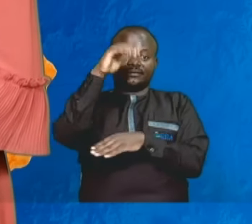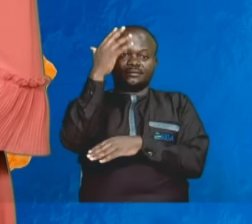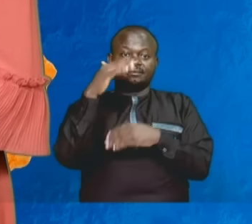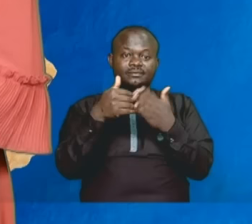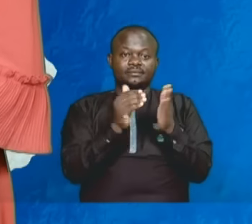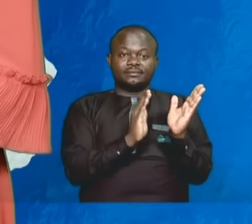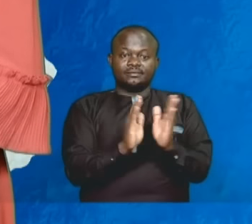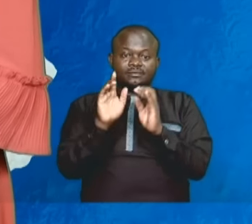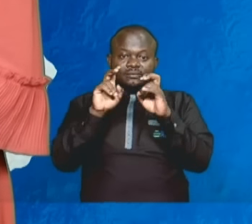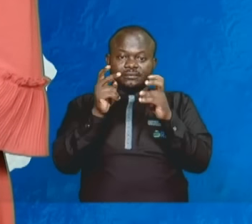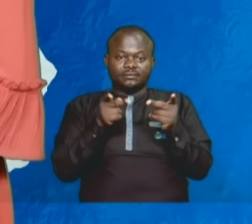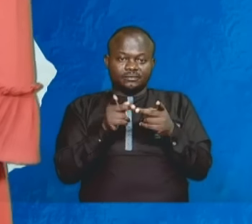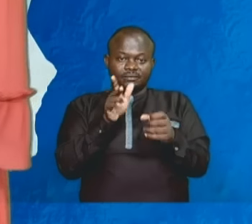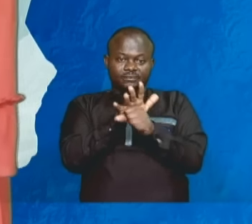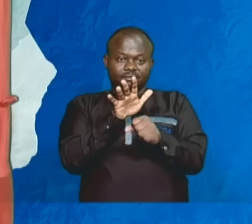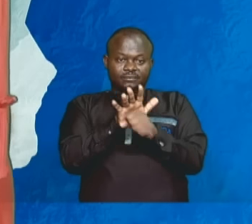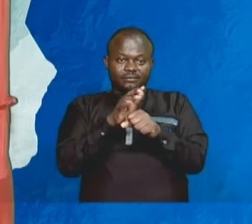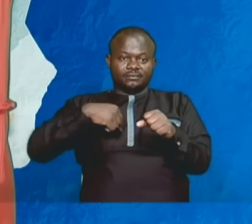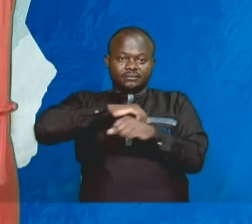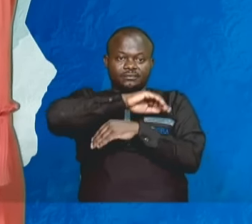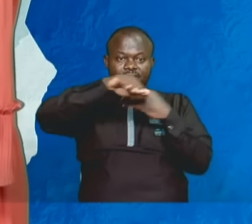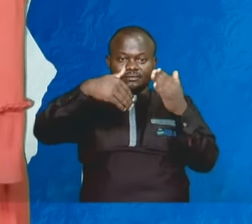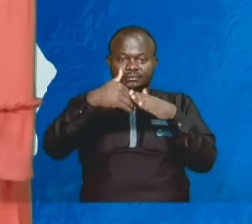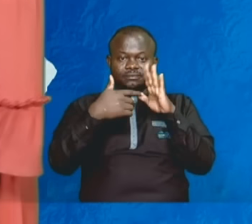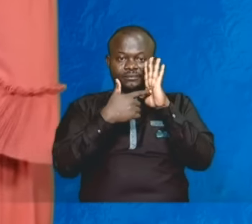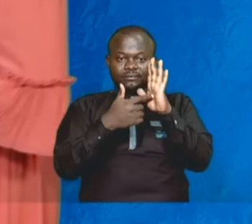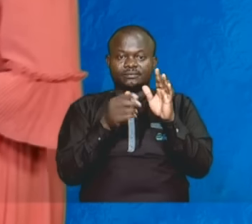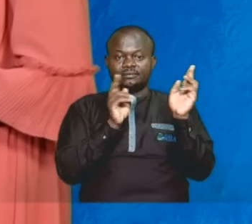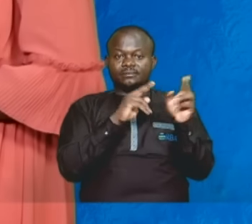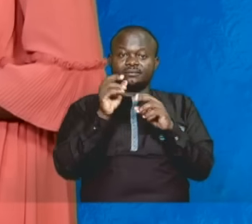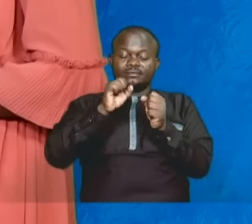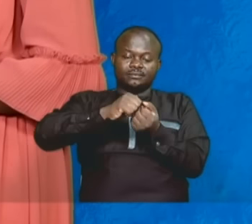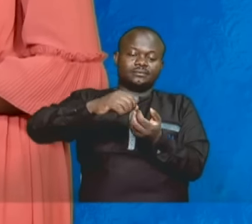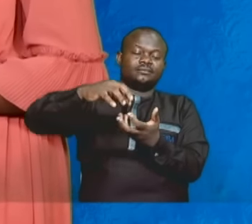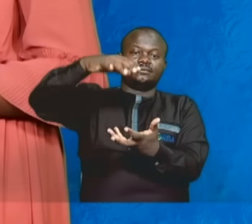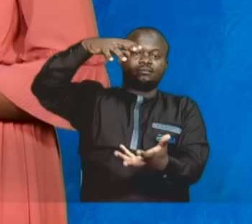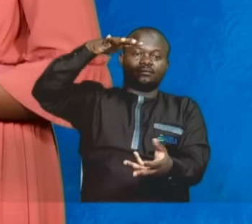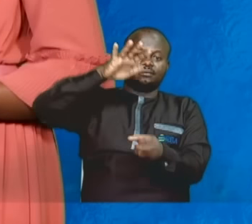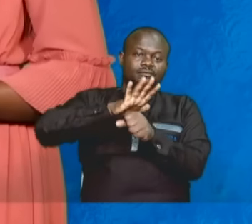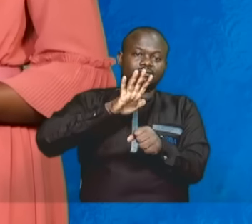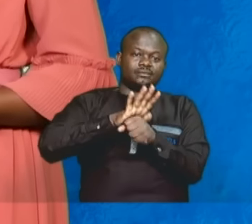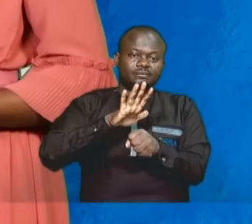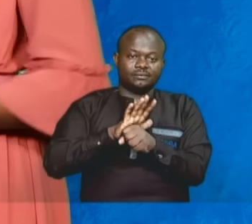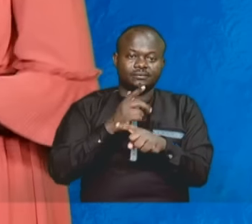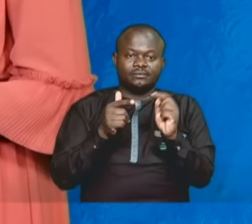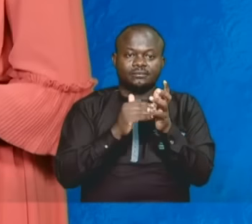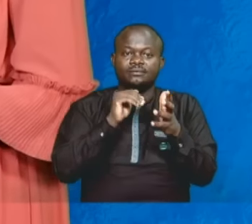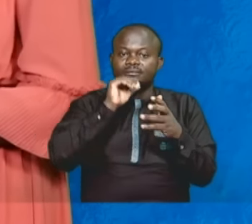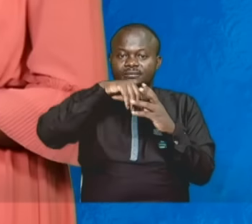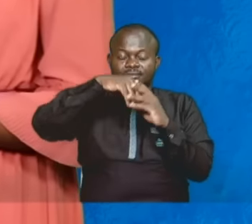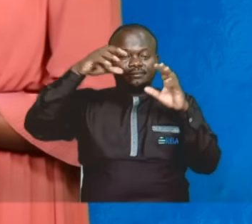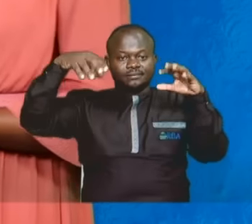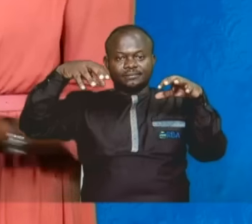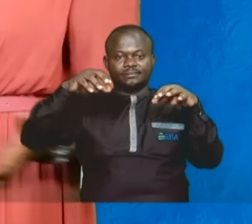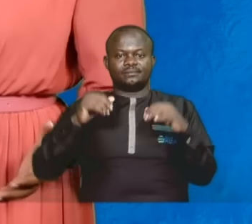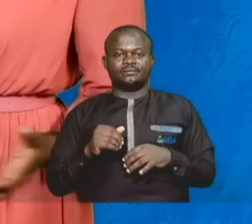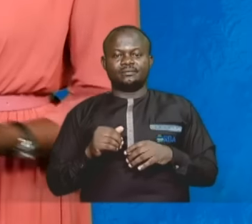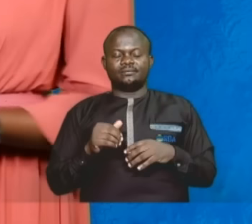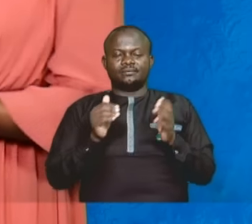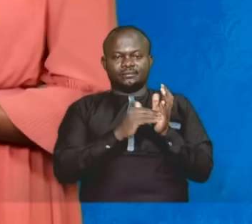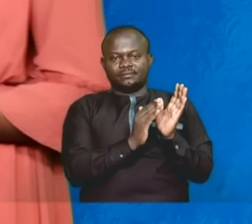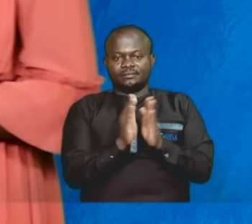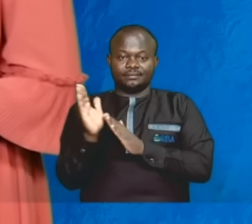yuko ahenshi mu gihugu hazarangwa n'ubundi n'ibicu bizaba byiganje ariko bitarimo imvura. Ni nako biteganijwe ku